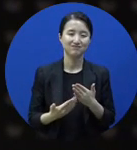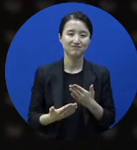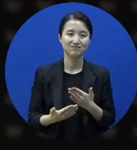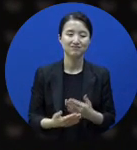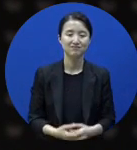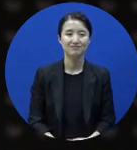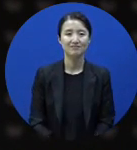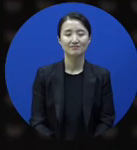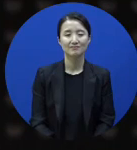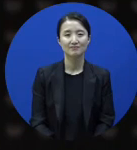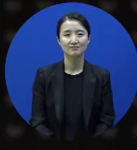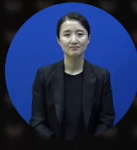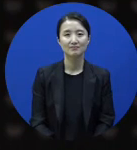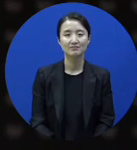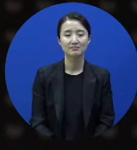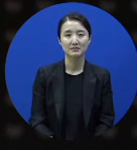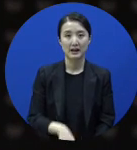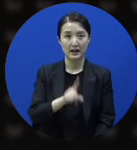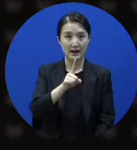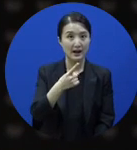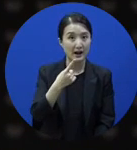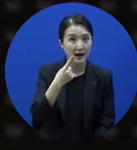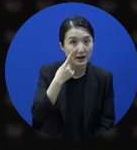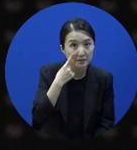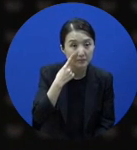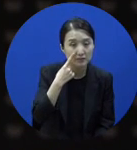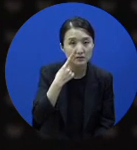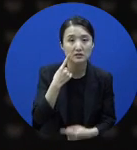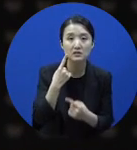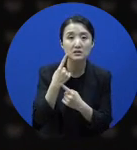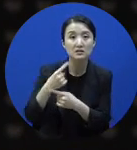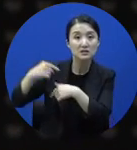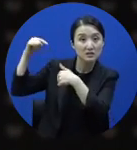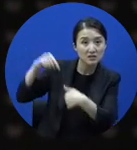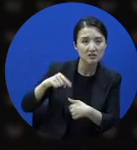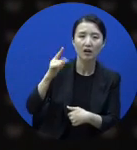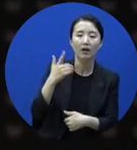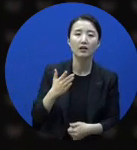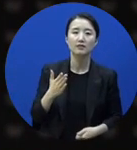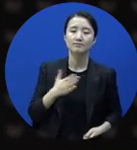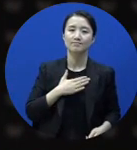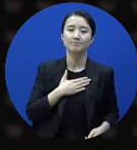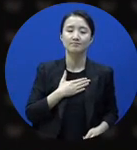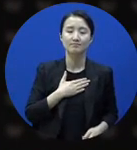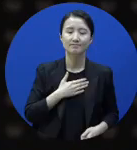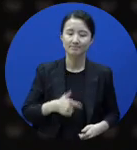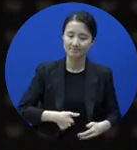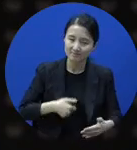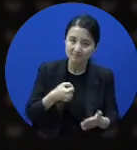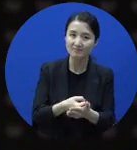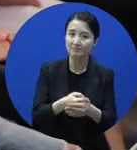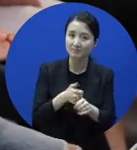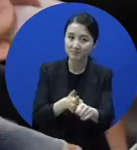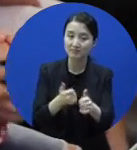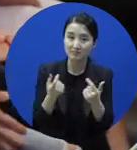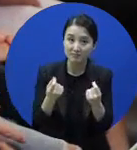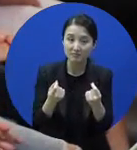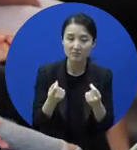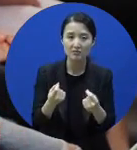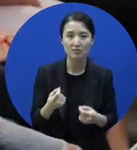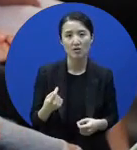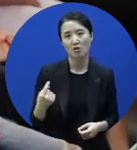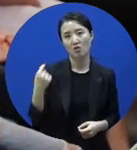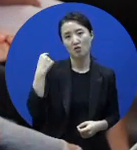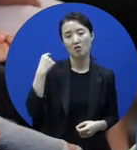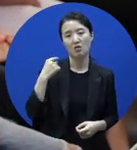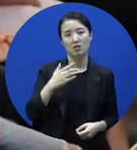것들이 누구의 의지가 아니라 스스로의 의지고 그게 어제는 되게 기분 좋았다가 오늘은 기분 안 좋을 수도 있잖아요. 예.